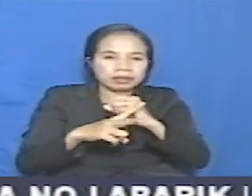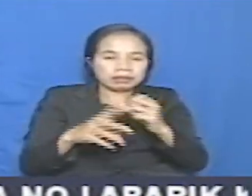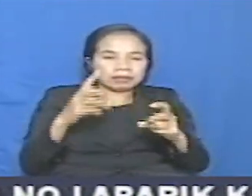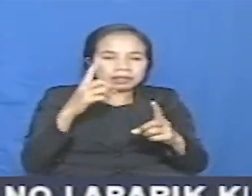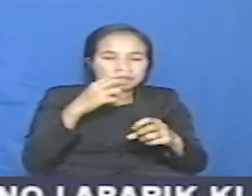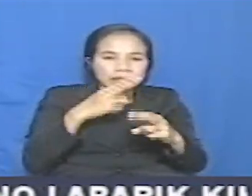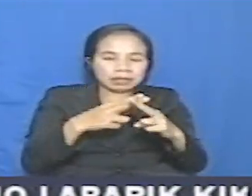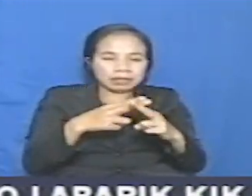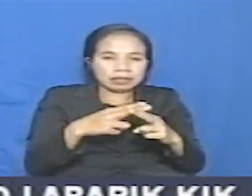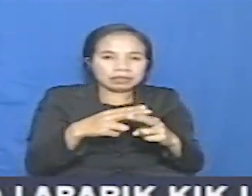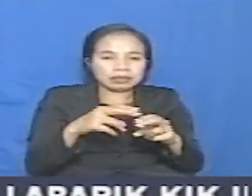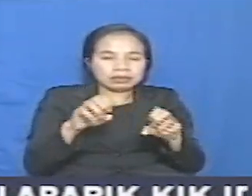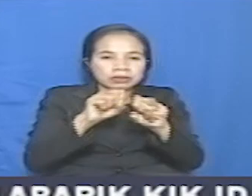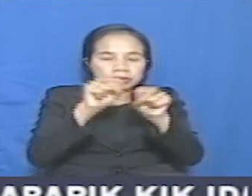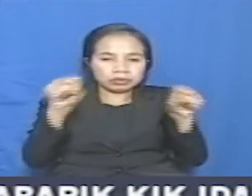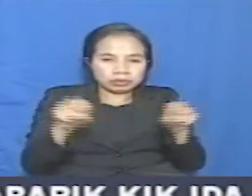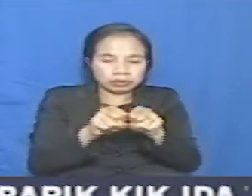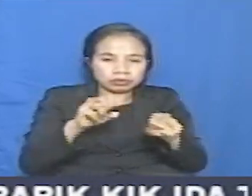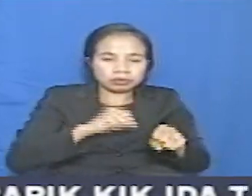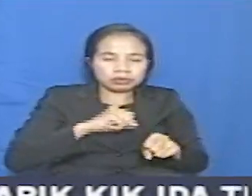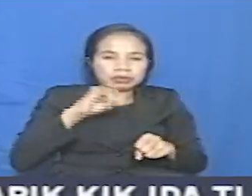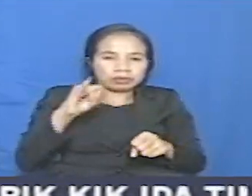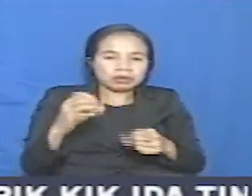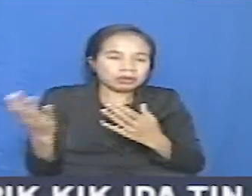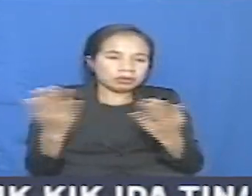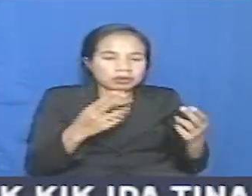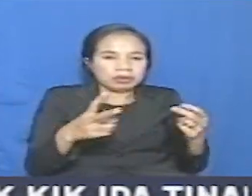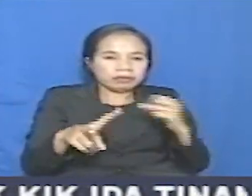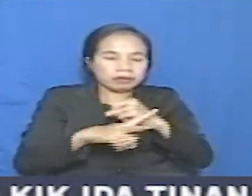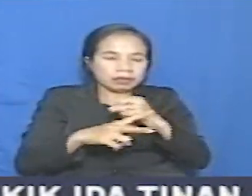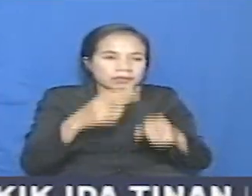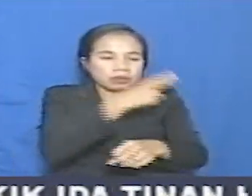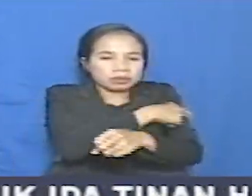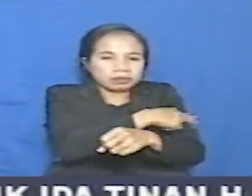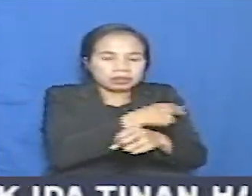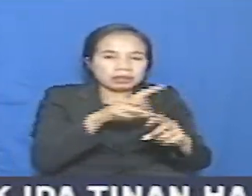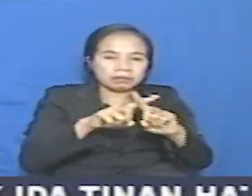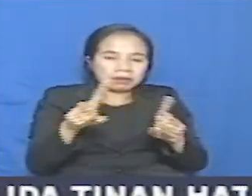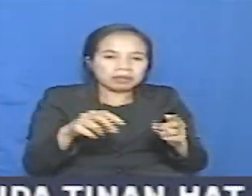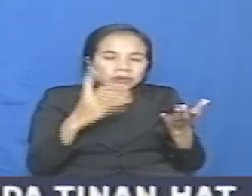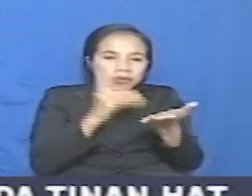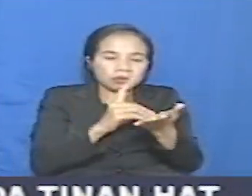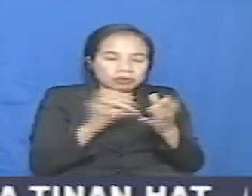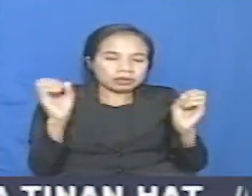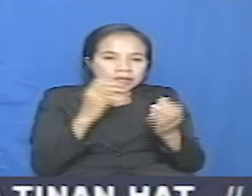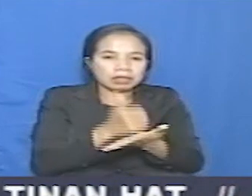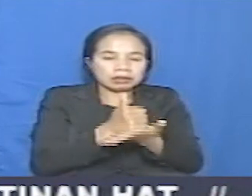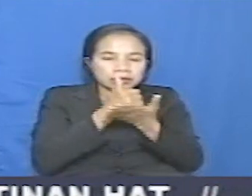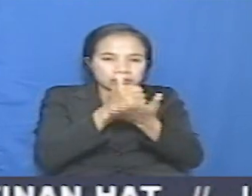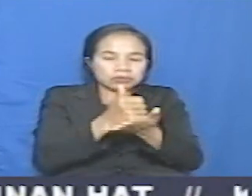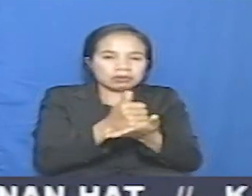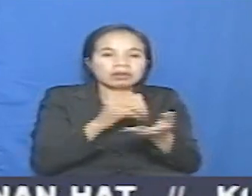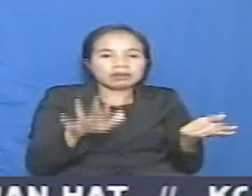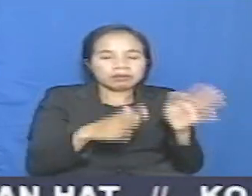Bere, ya suku suay loro, no consegue lori víctima maibo hospital, suay, ma bien bendico si la consegue salva víctima, no hakoto